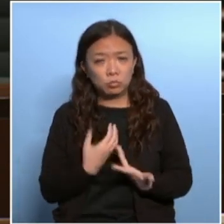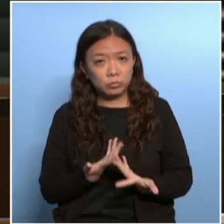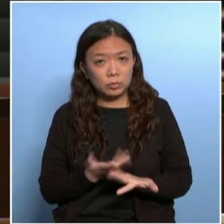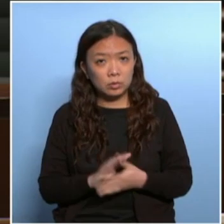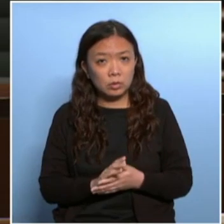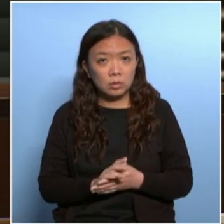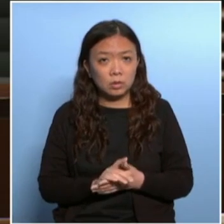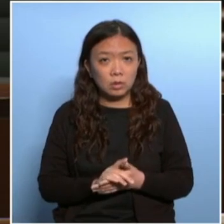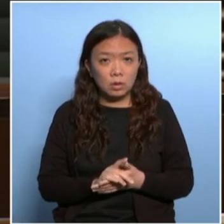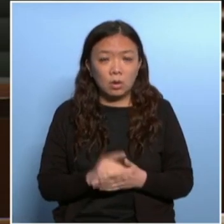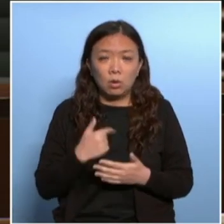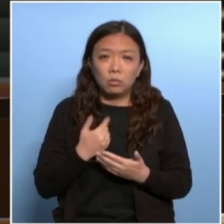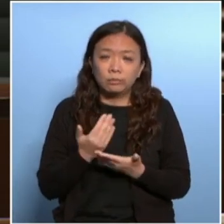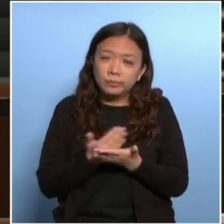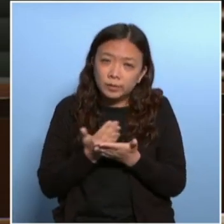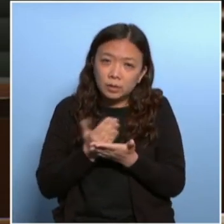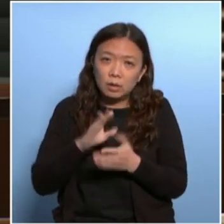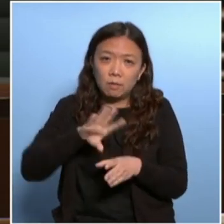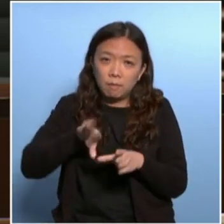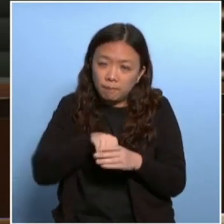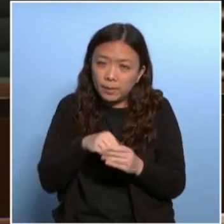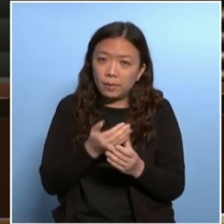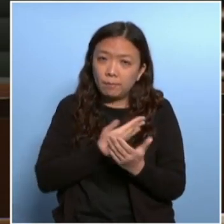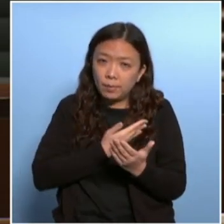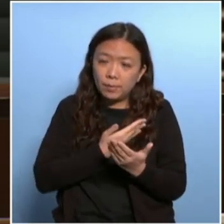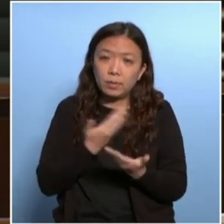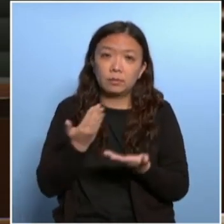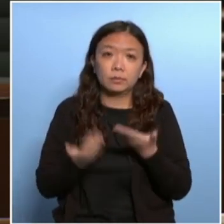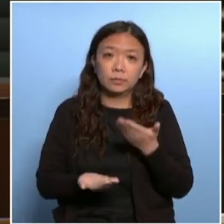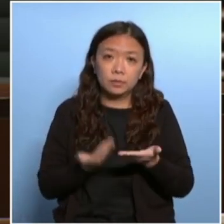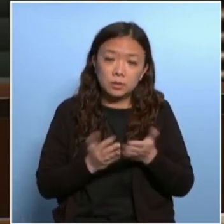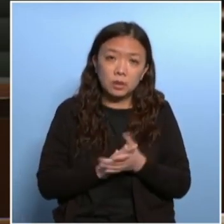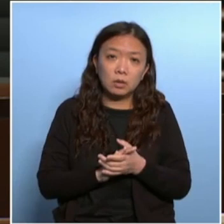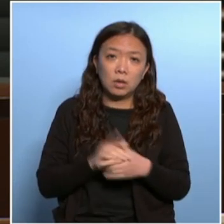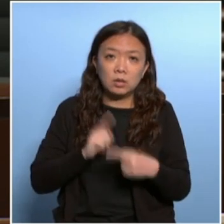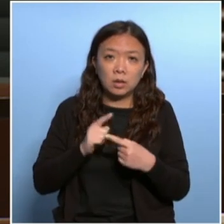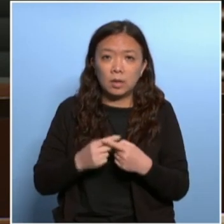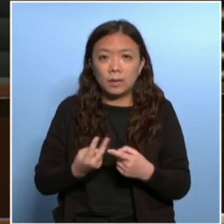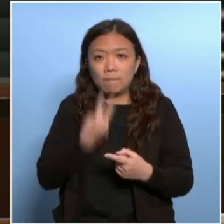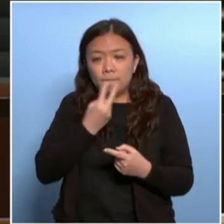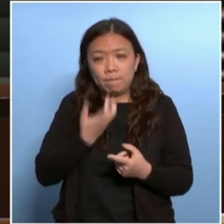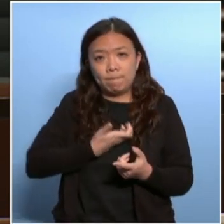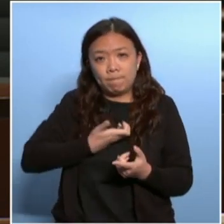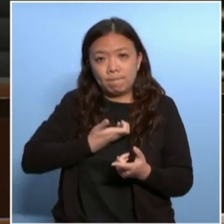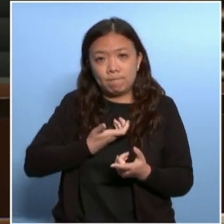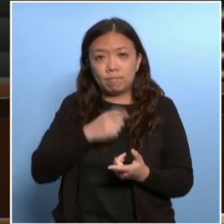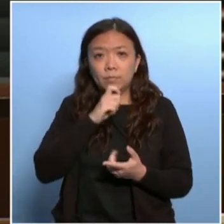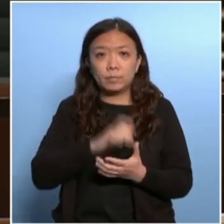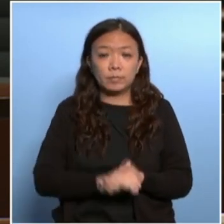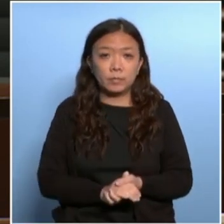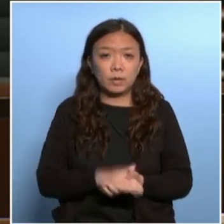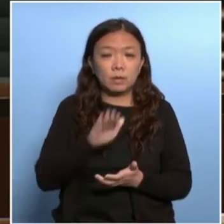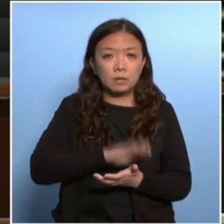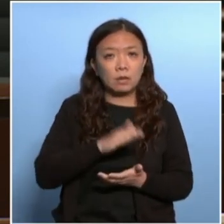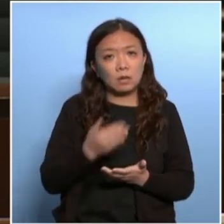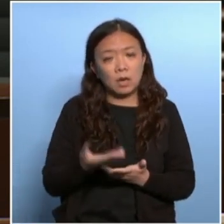我都盡量去包容容議員，因為可能他都是很那團氣呢就很大。不過我